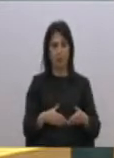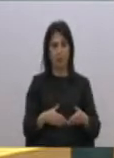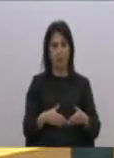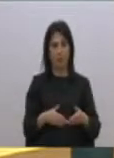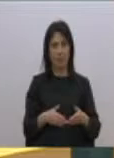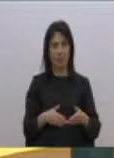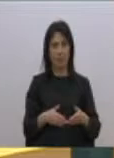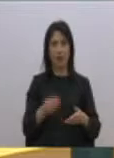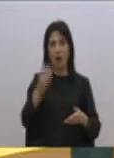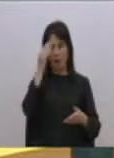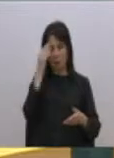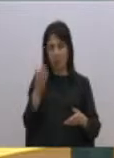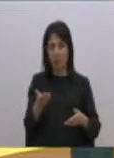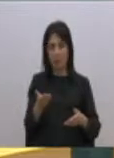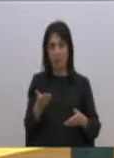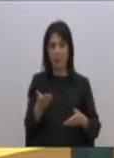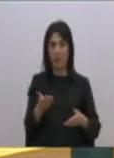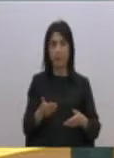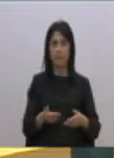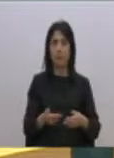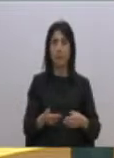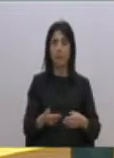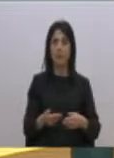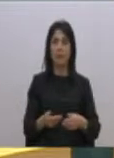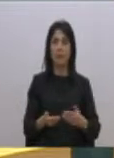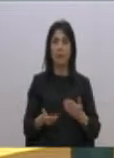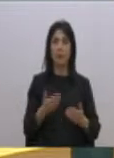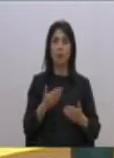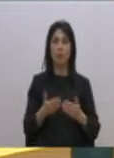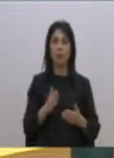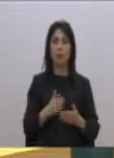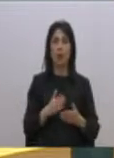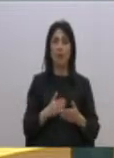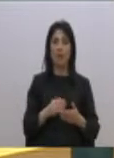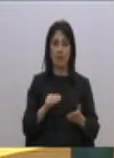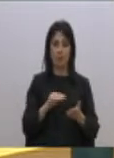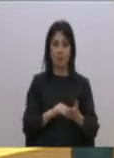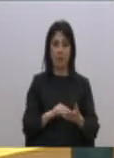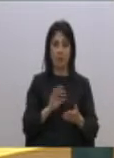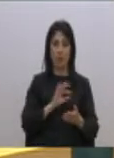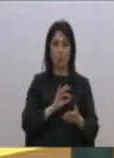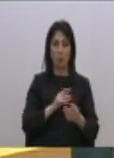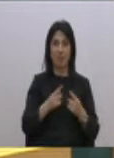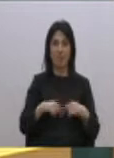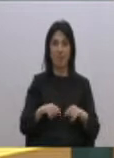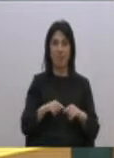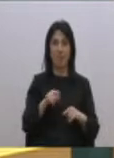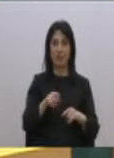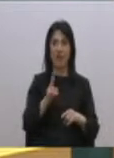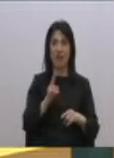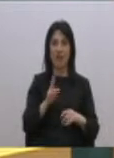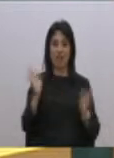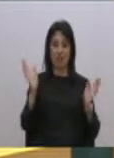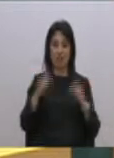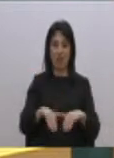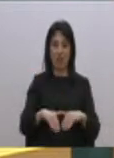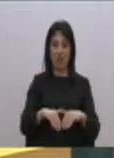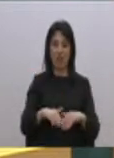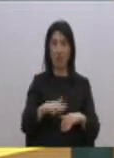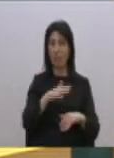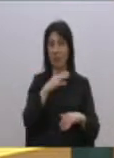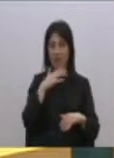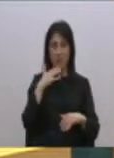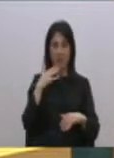mideps, am candidat ismimar. Anu, tu aris mititeba, justiții sapčos tisruesc candidati chag, da